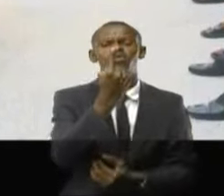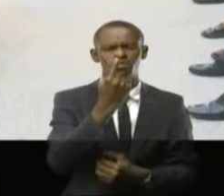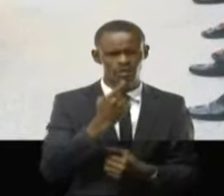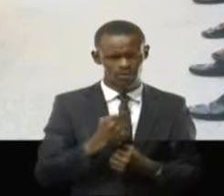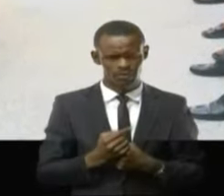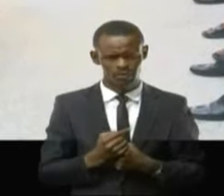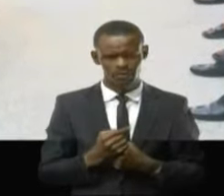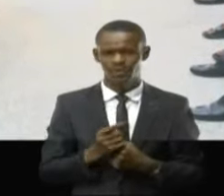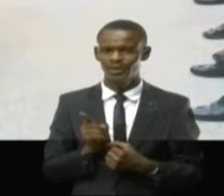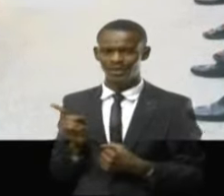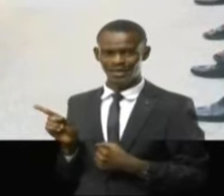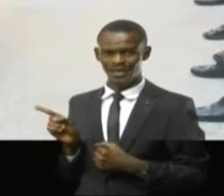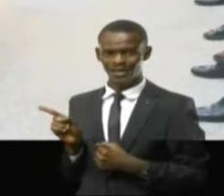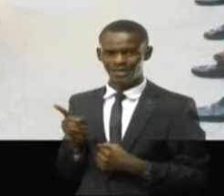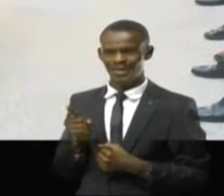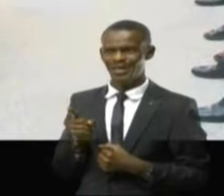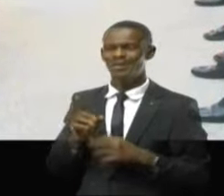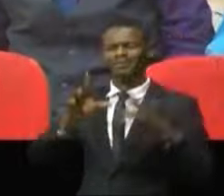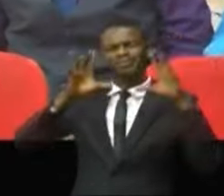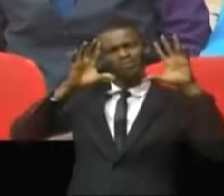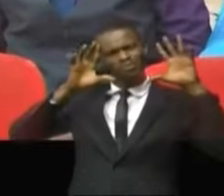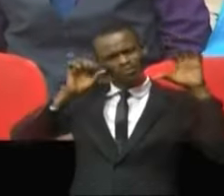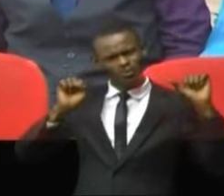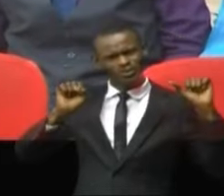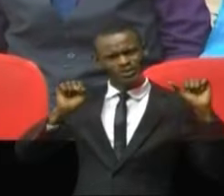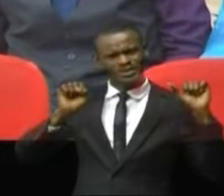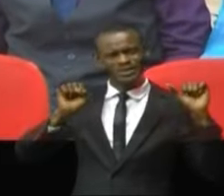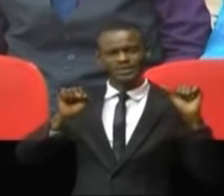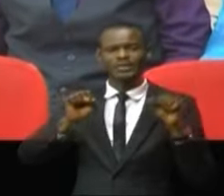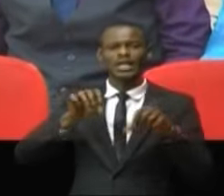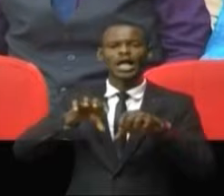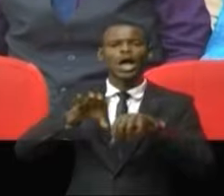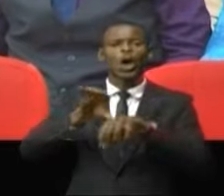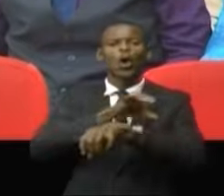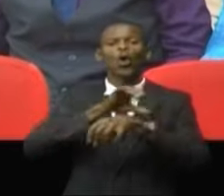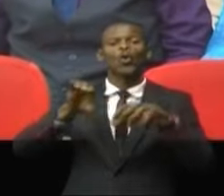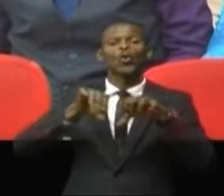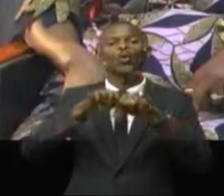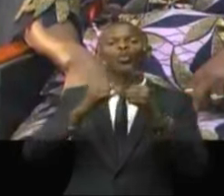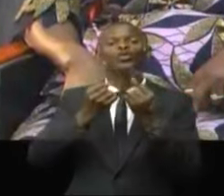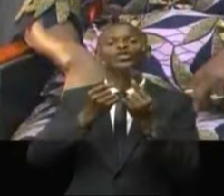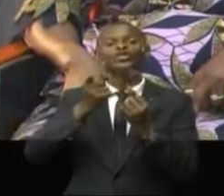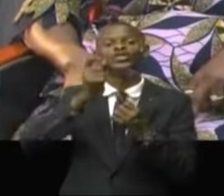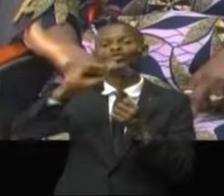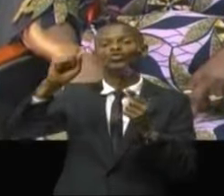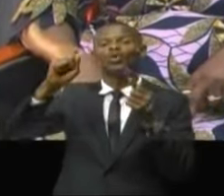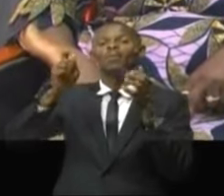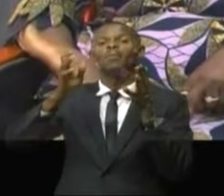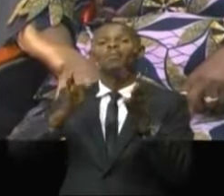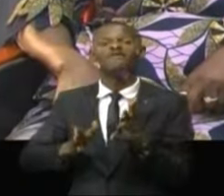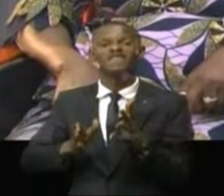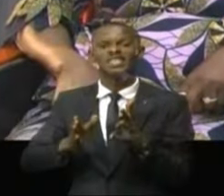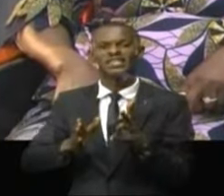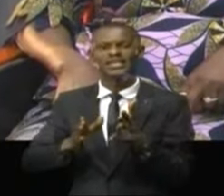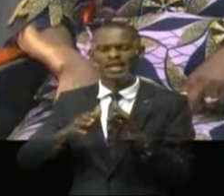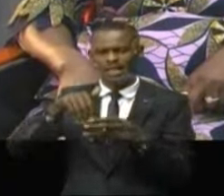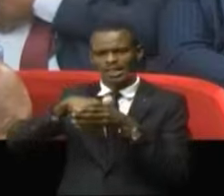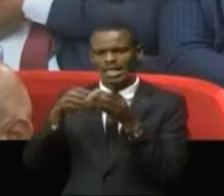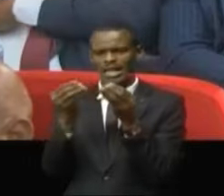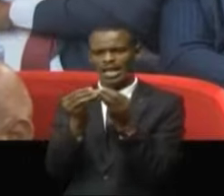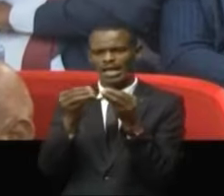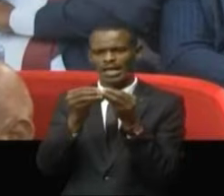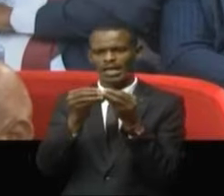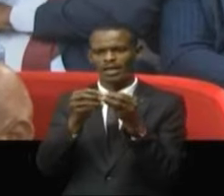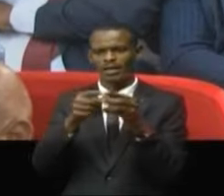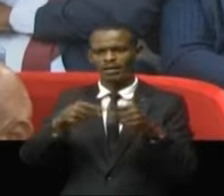Kabeya Eleleyon, lors de la réunion qu'il a présidée ce mercredi 1er novembre 2023 dans la grande salle d'audience Marcel